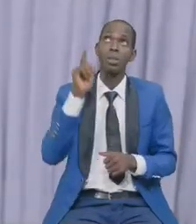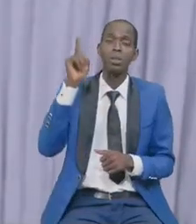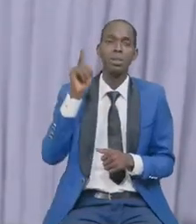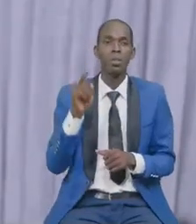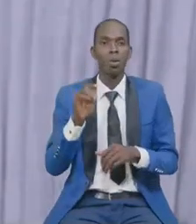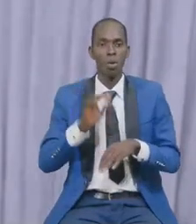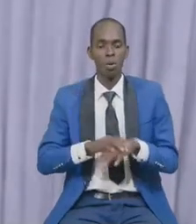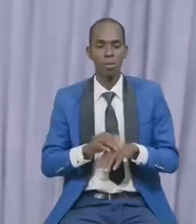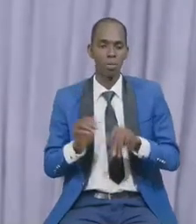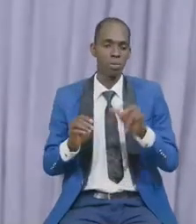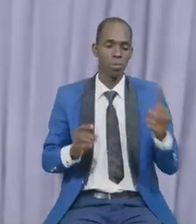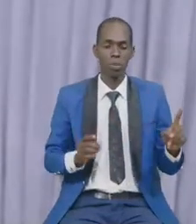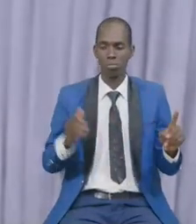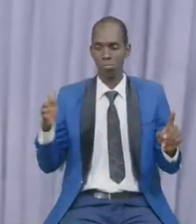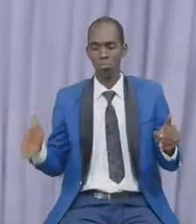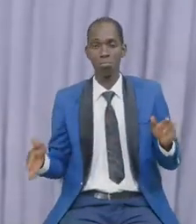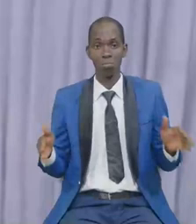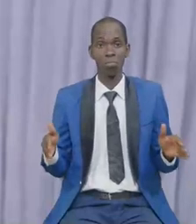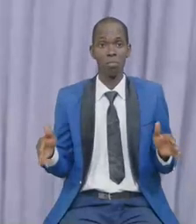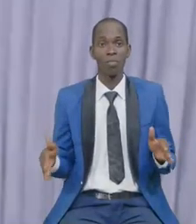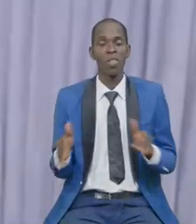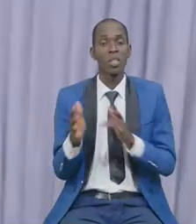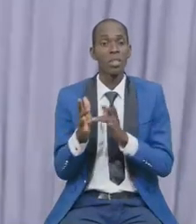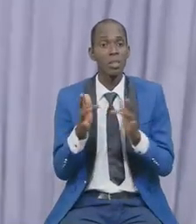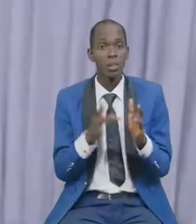et Jésus au milieu.